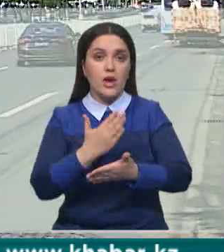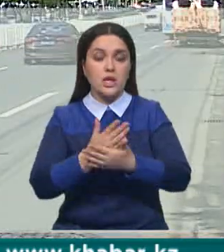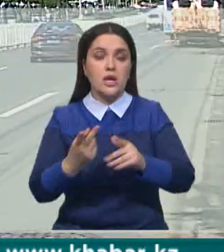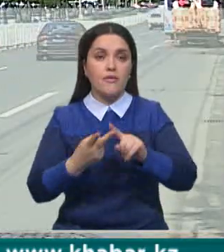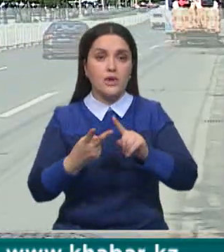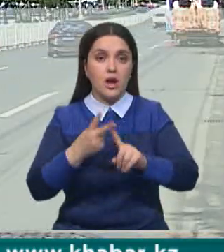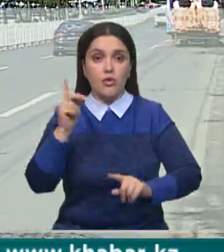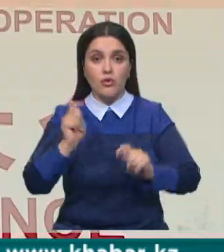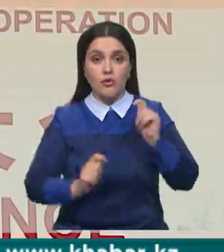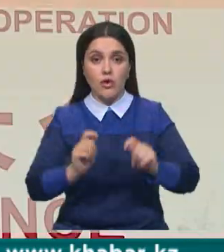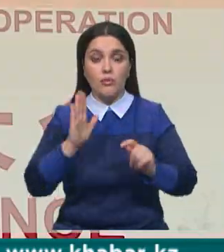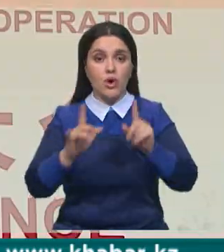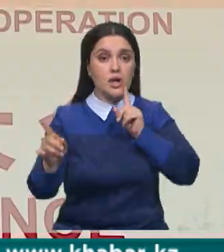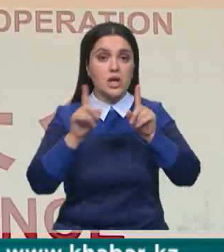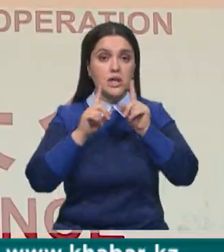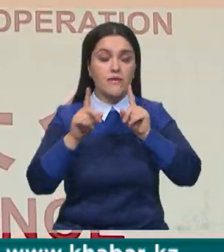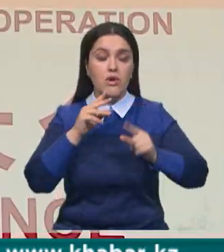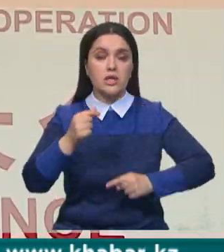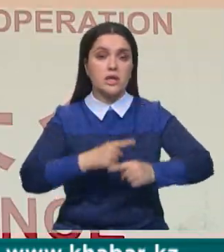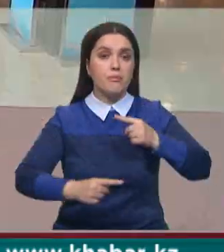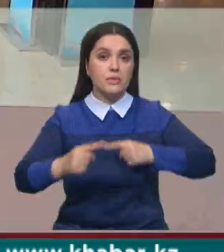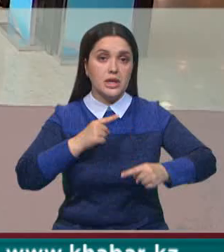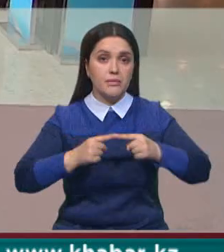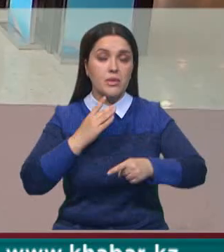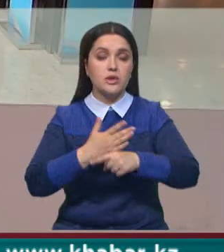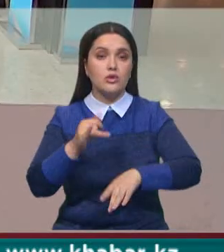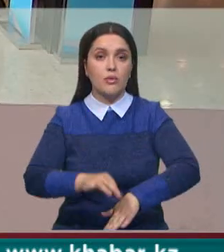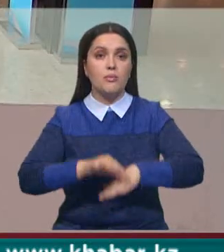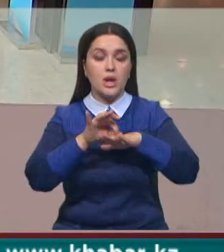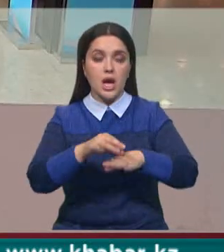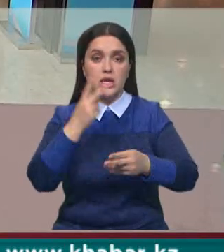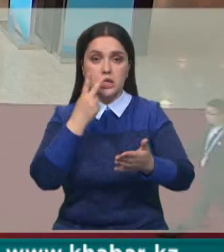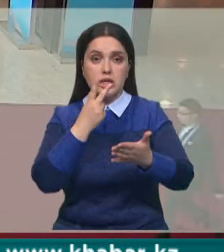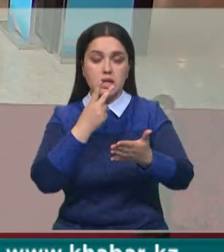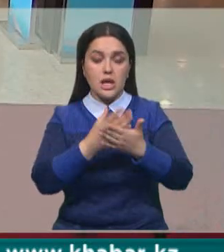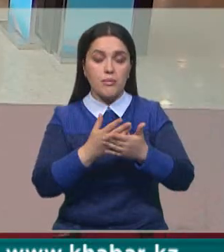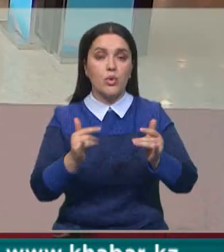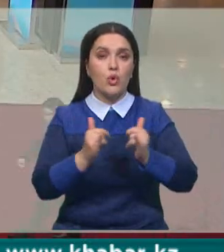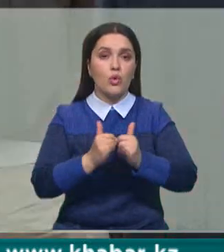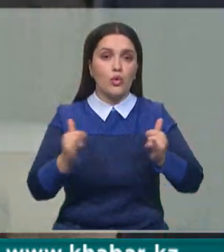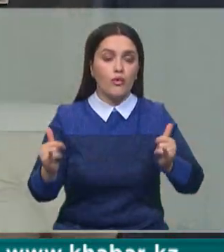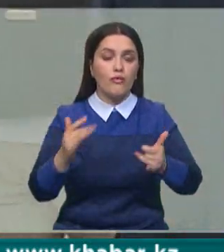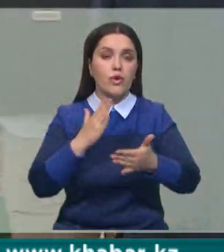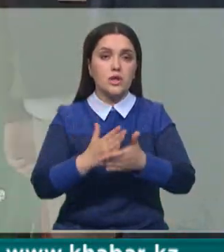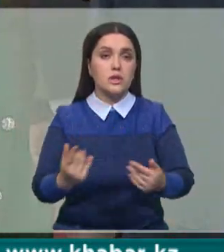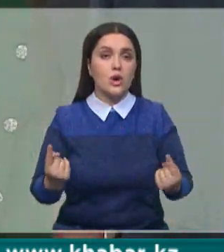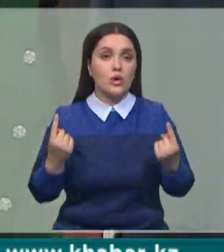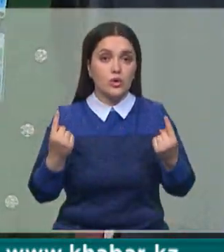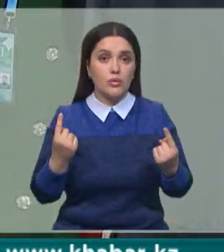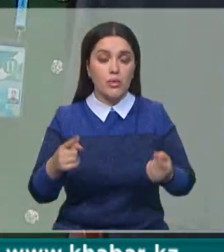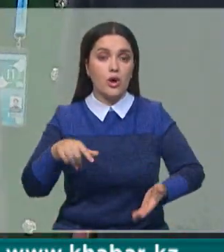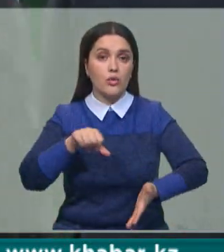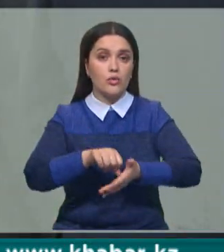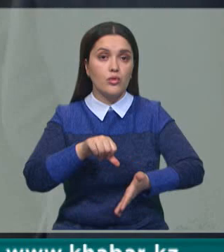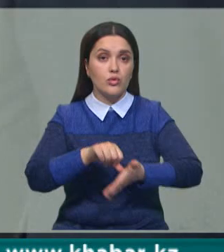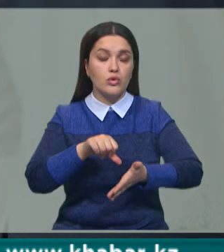форума проходит конференция предпринимателей. В том числе ее проведение демонстрирует увеличивающиеся масштабы. Все это участники